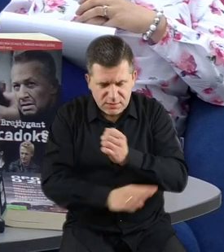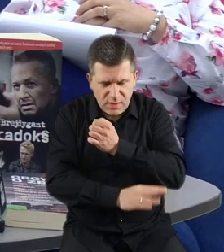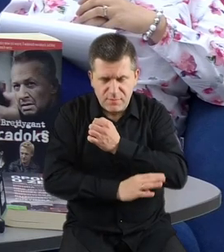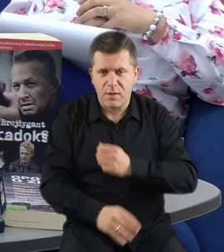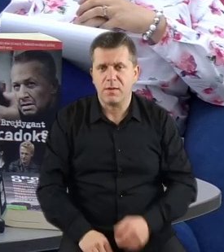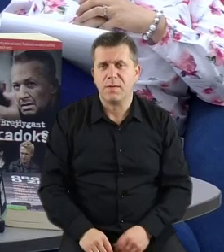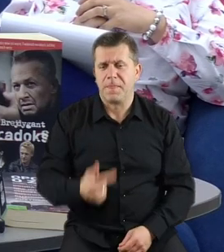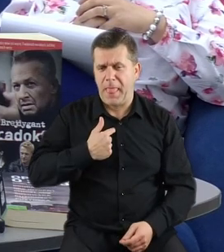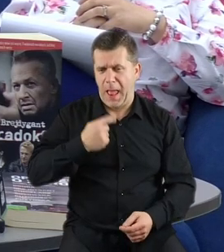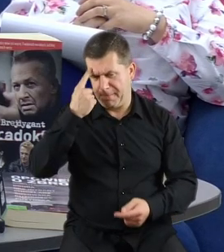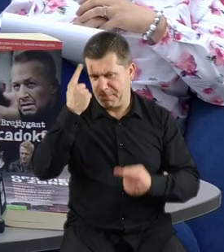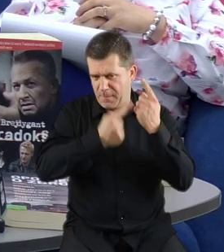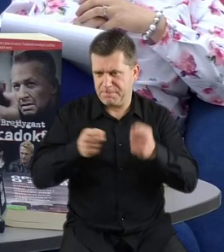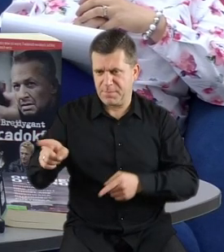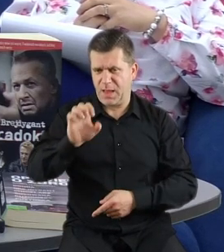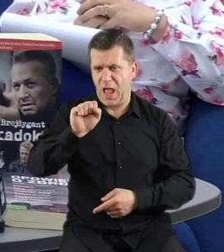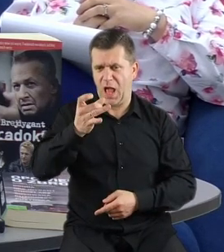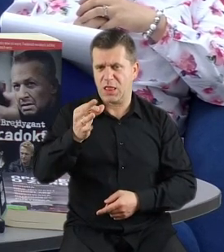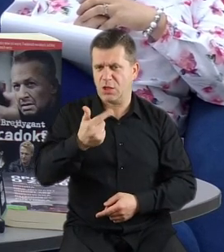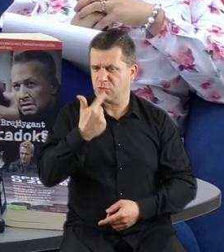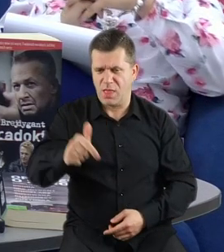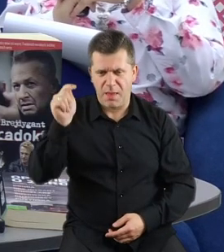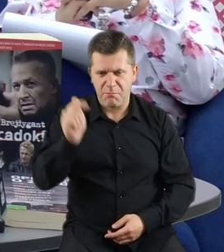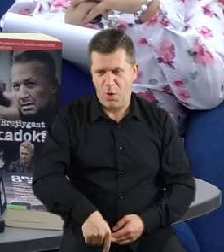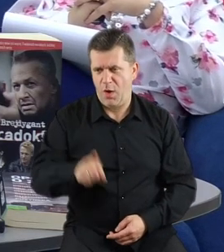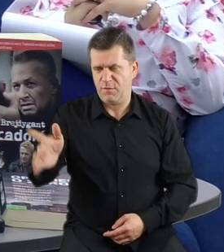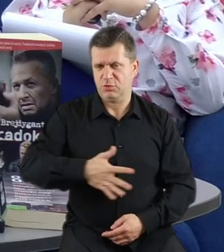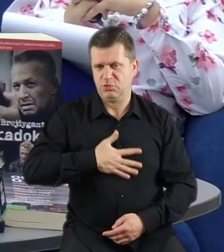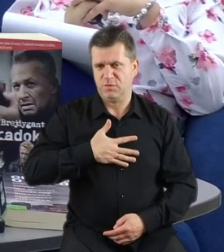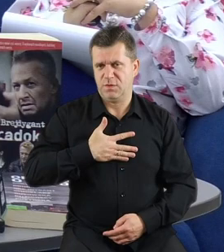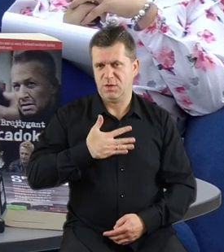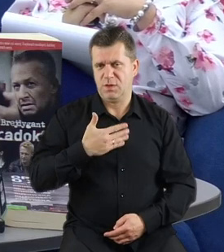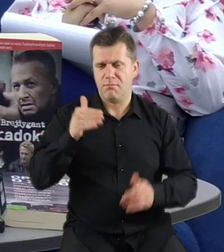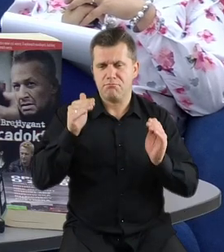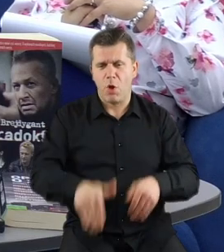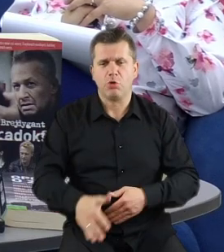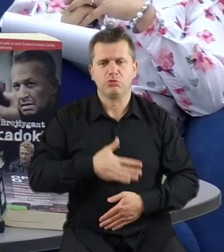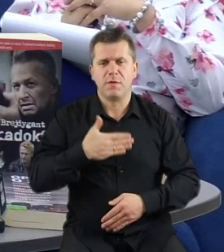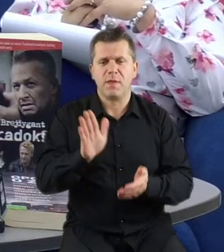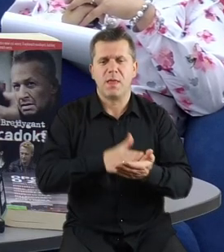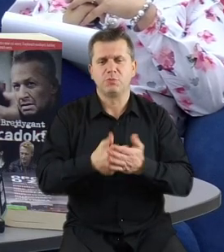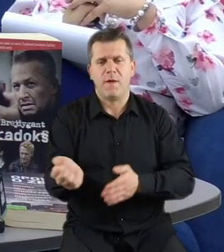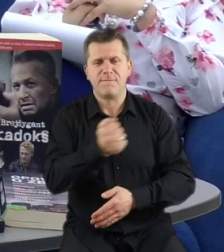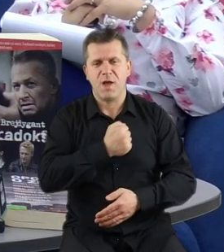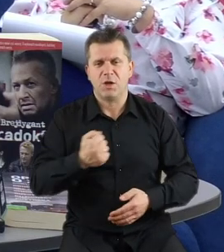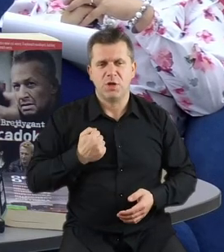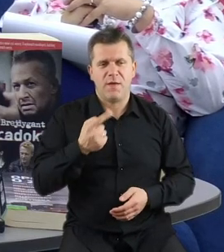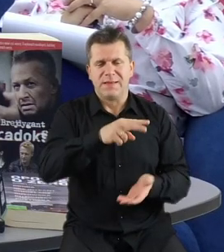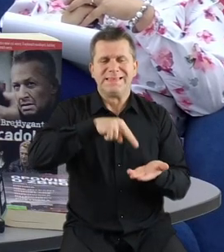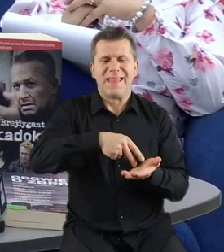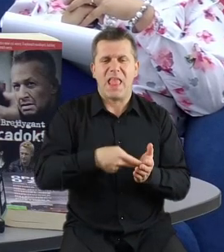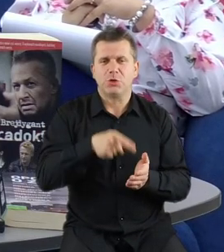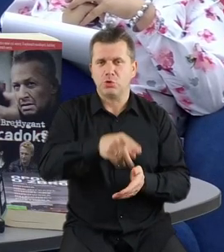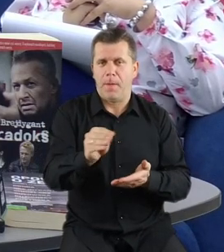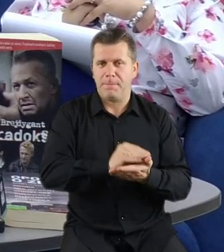sobie pomyślałam, że Agnieszka nie powinna być zdziwiona. Może być zdziwiony tym warszawski scenarzysta, który